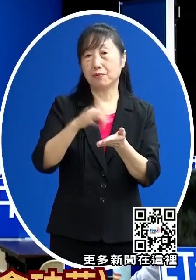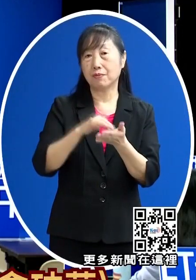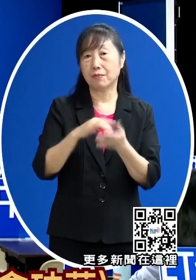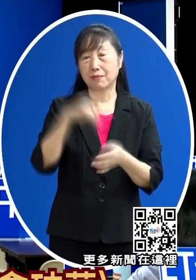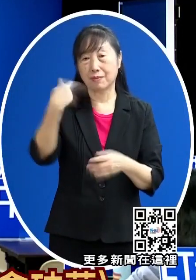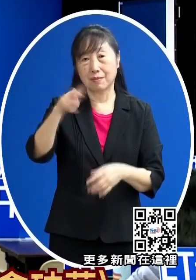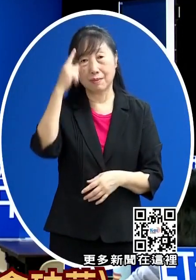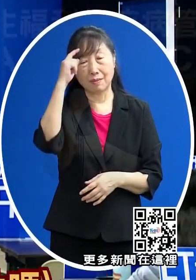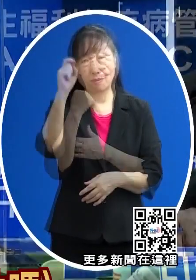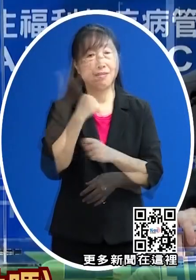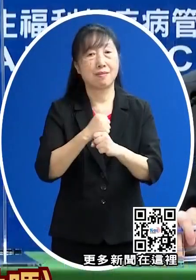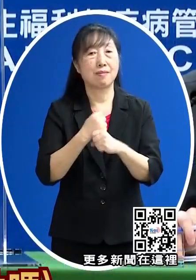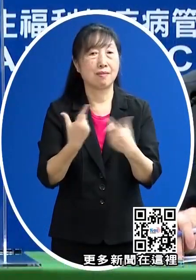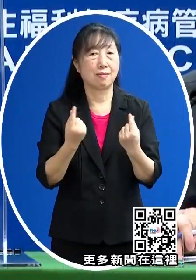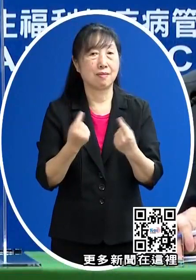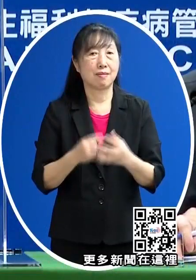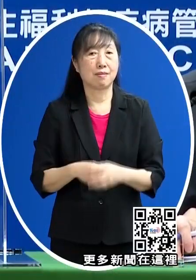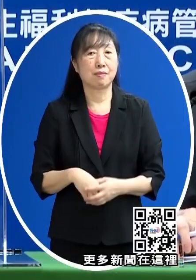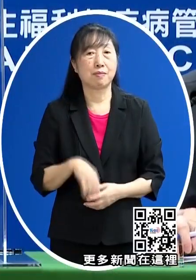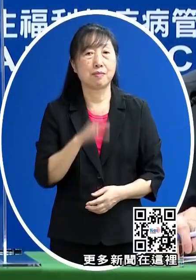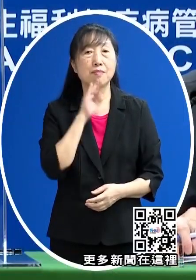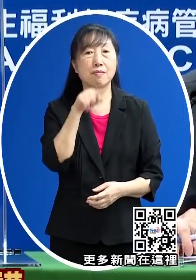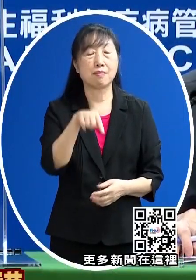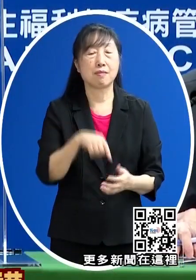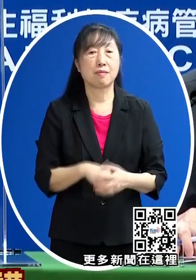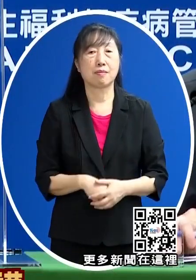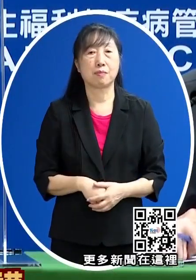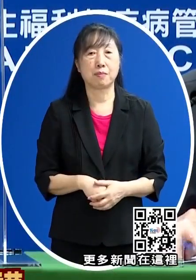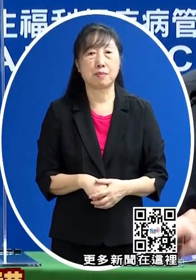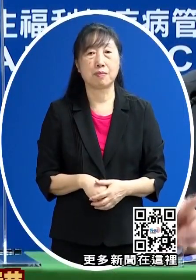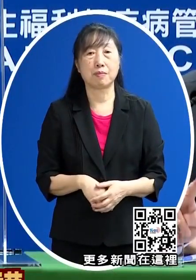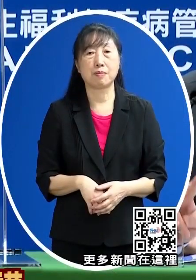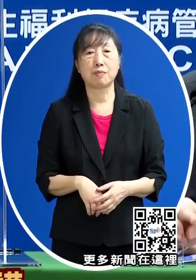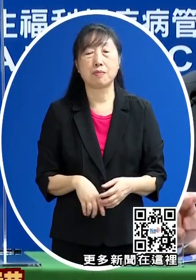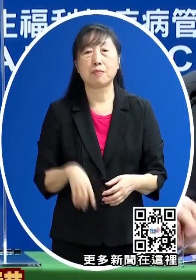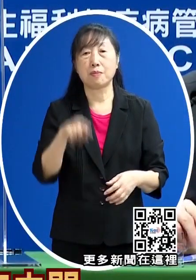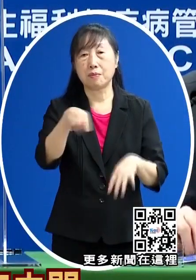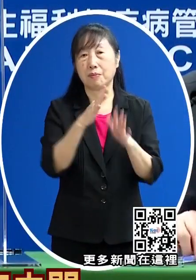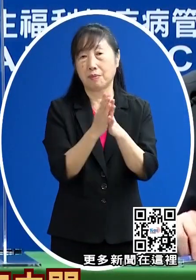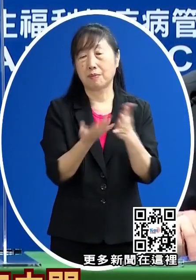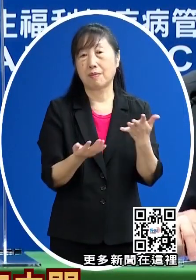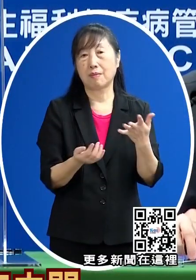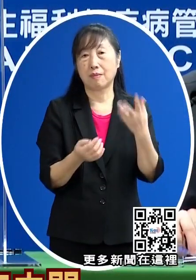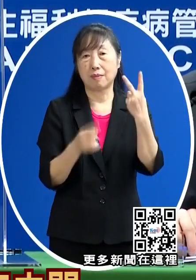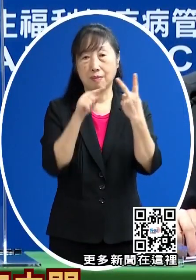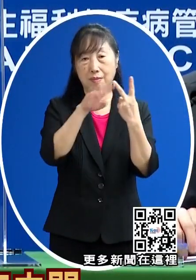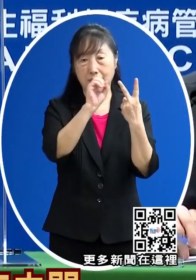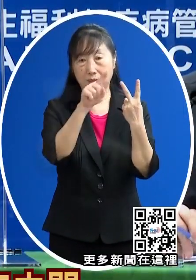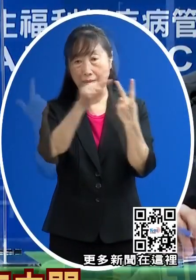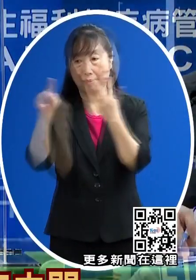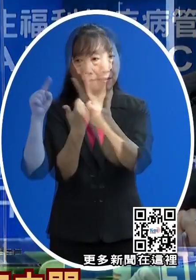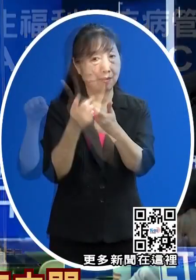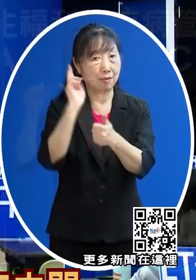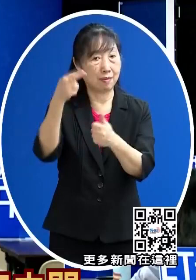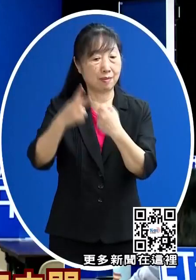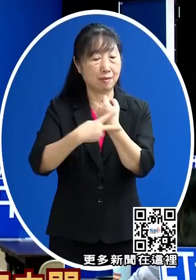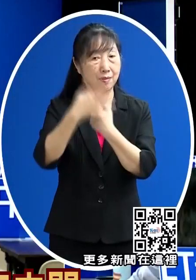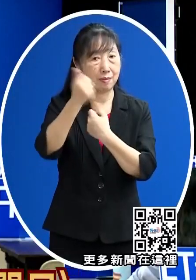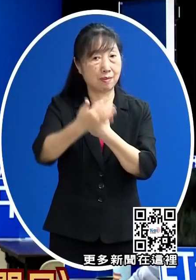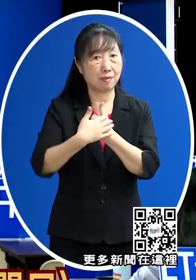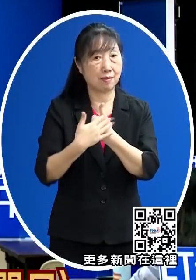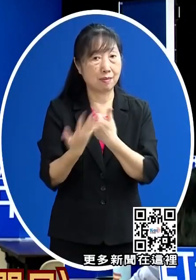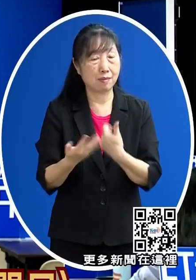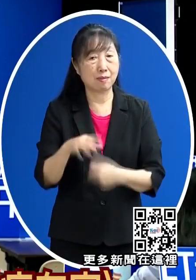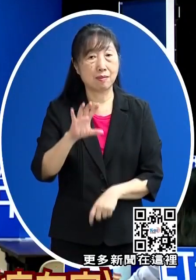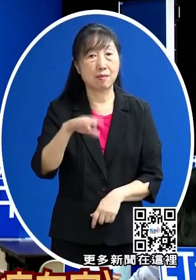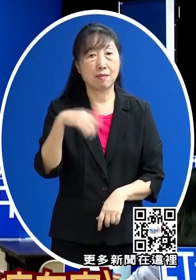万，请问有这个可能性吗？ 在这个 RT 值，我们现在目前来讲，我们在介于2.0到2.5之间呢。 有医师担